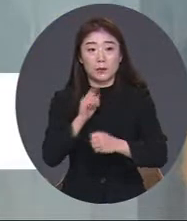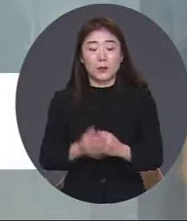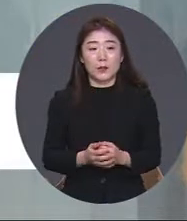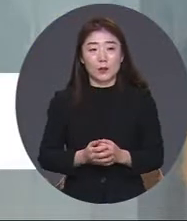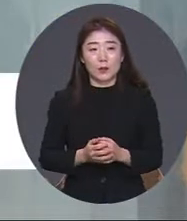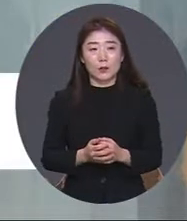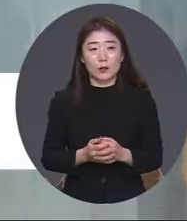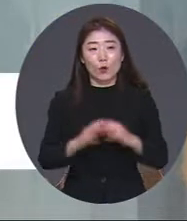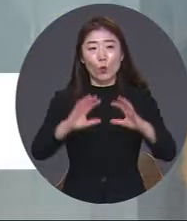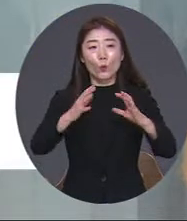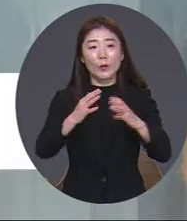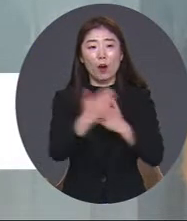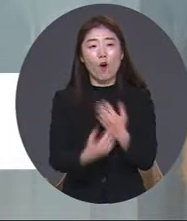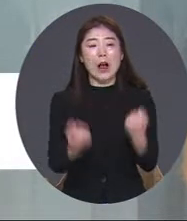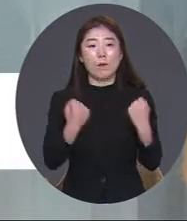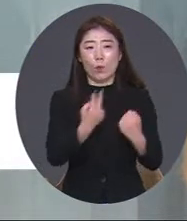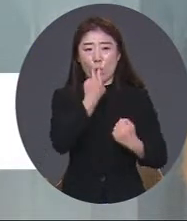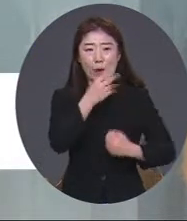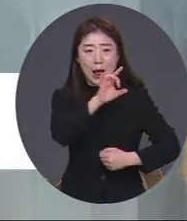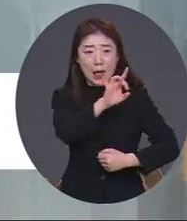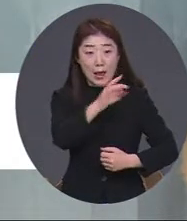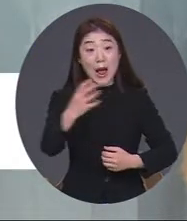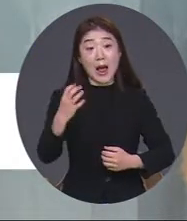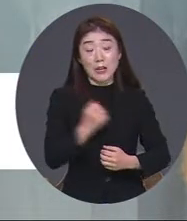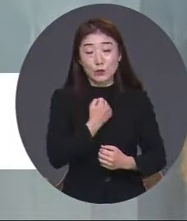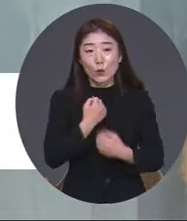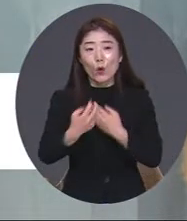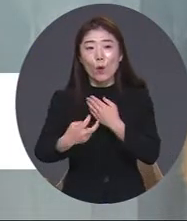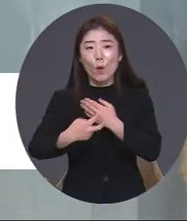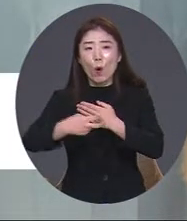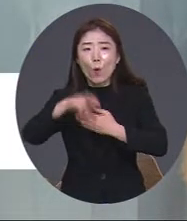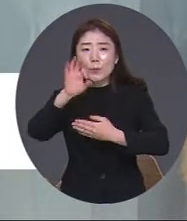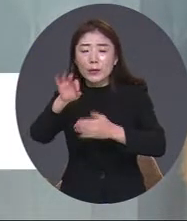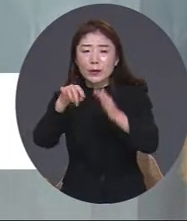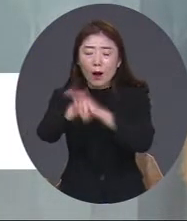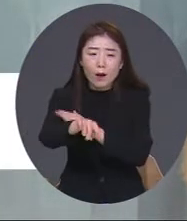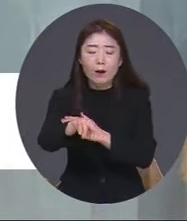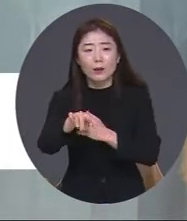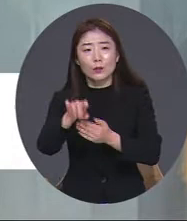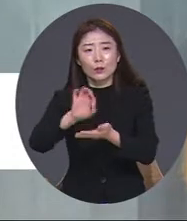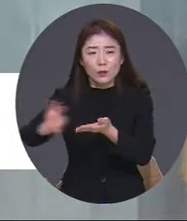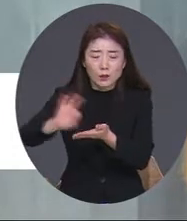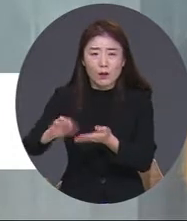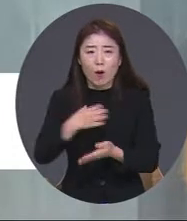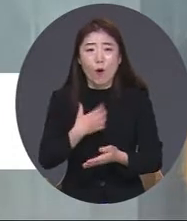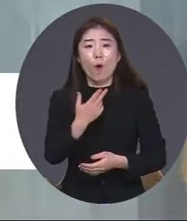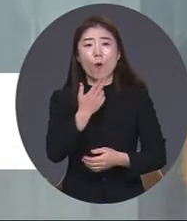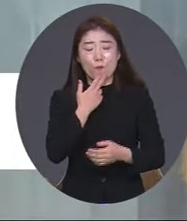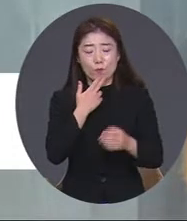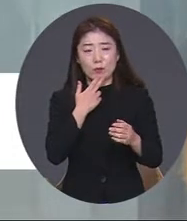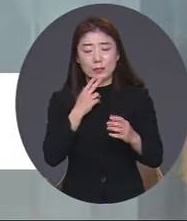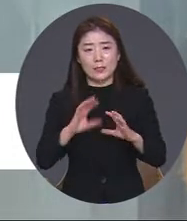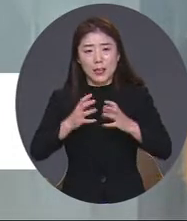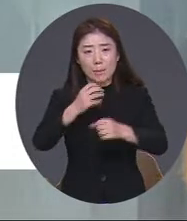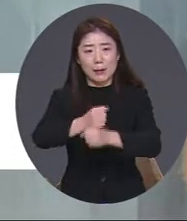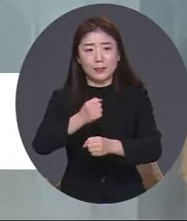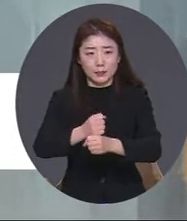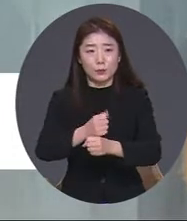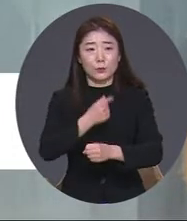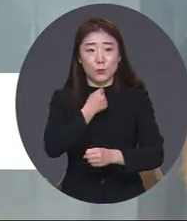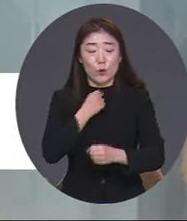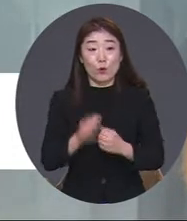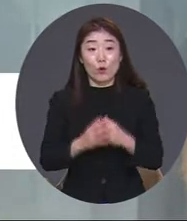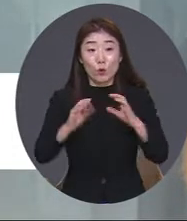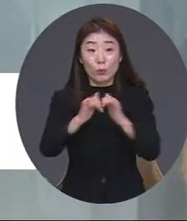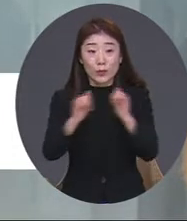국민건강보험 하나로로 병원비 걱정 없는 세상을 이루겠습니다. 모든 국민에게 병원비